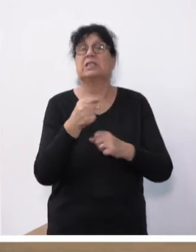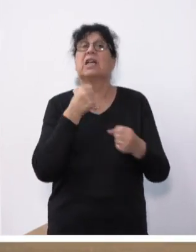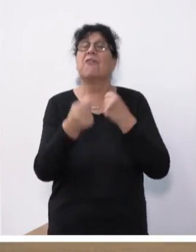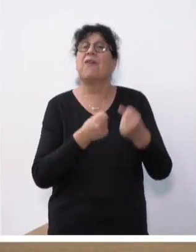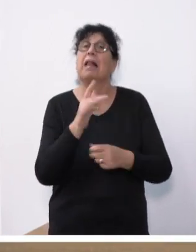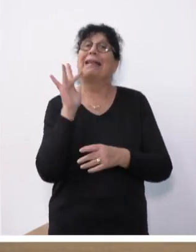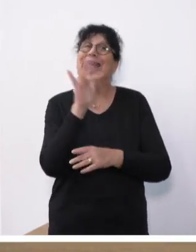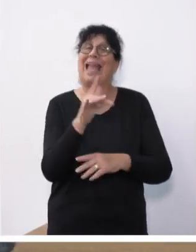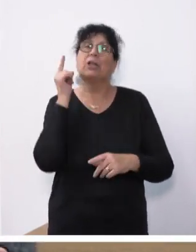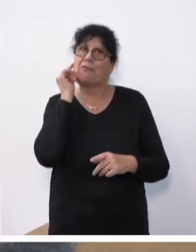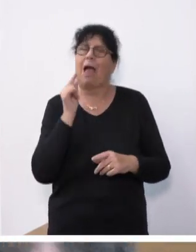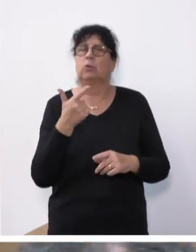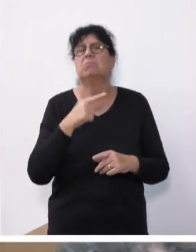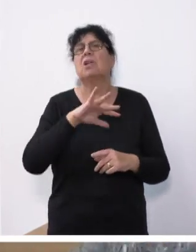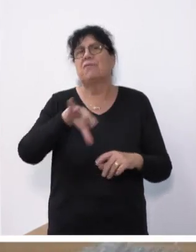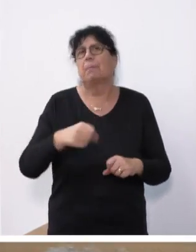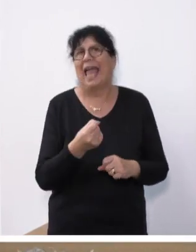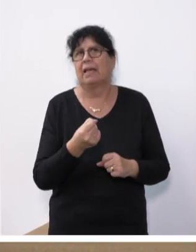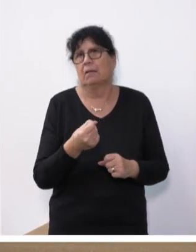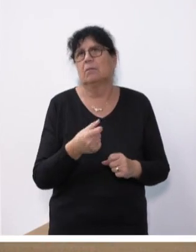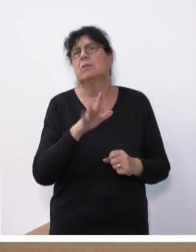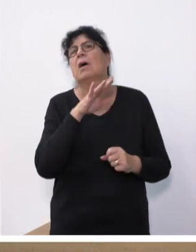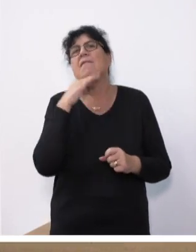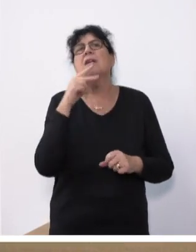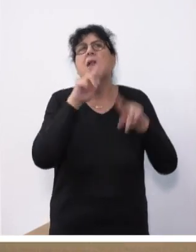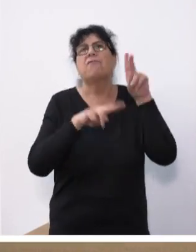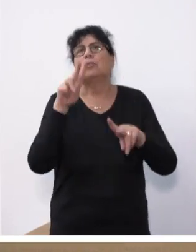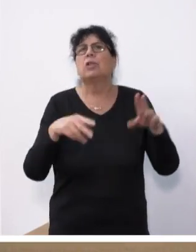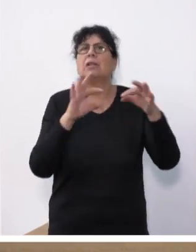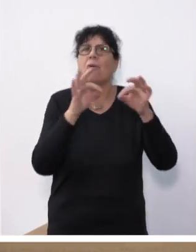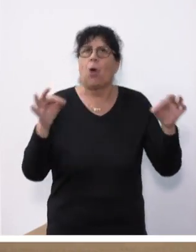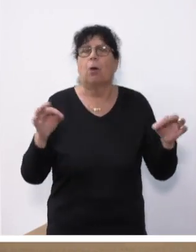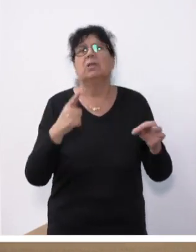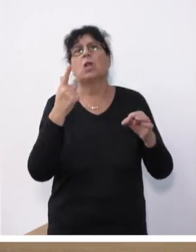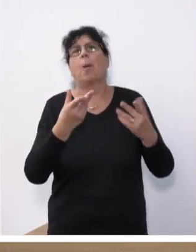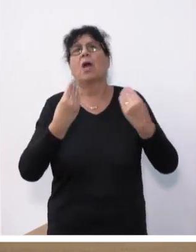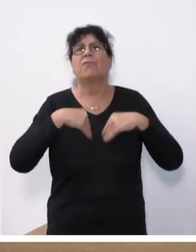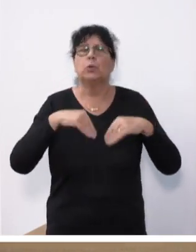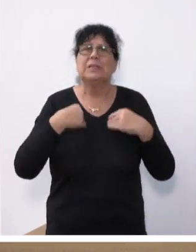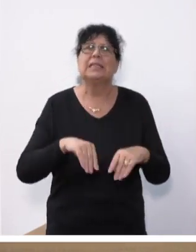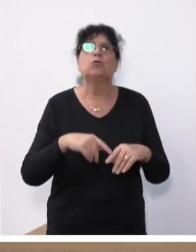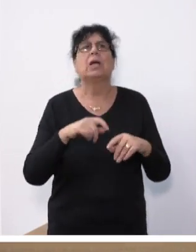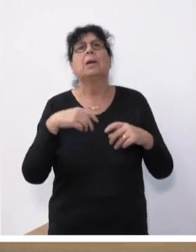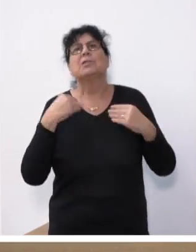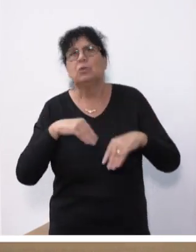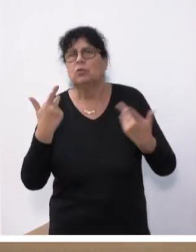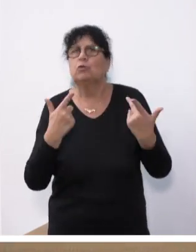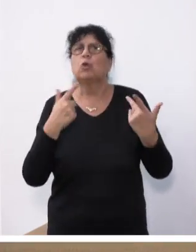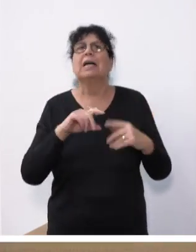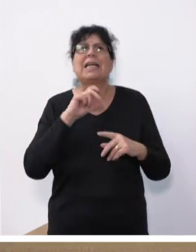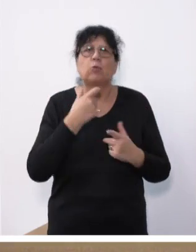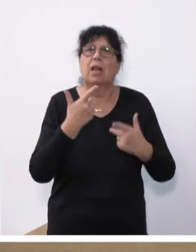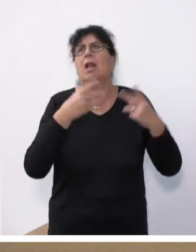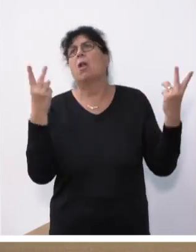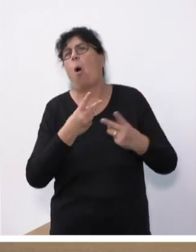klar ein Verbrechen, das sich in vielen Formen äußert. Sei es physische, psychische, sexuelle oder wirtschaftliche Gewalt. Hier